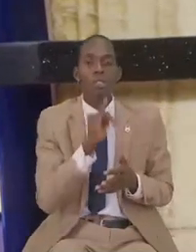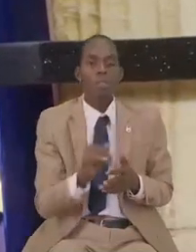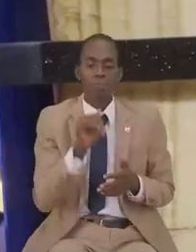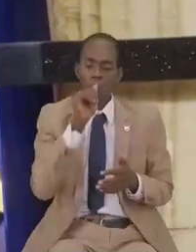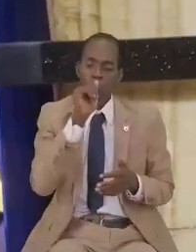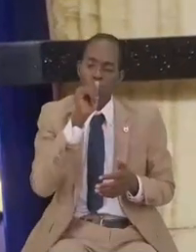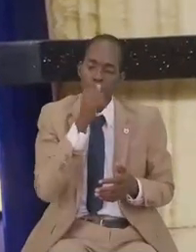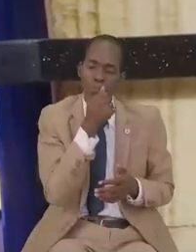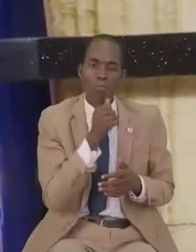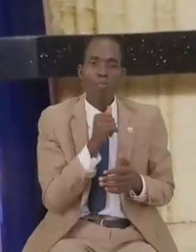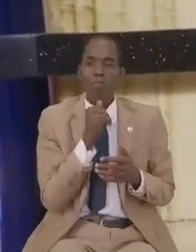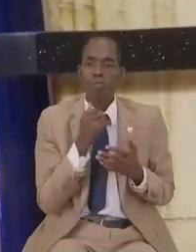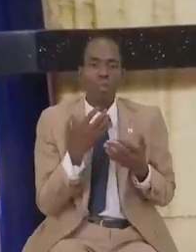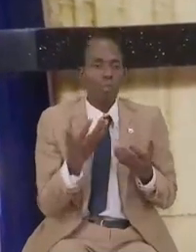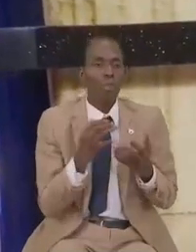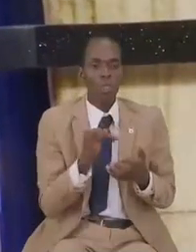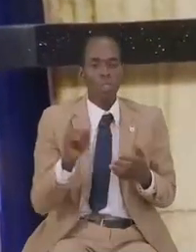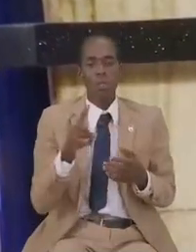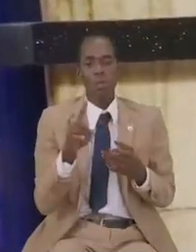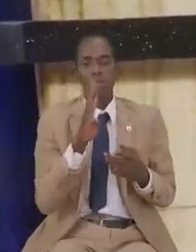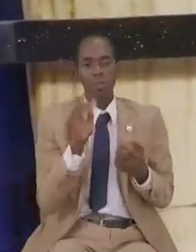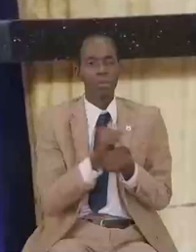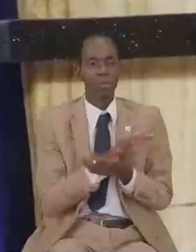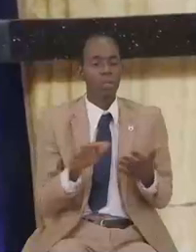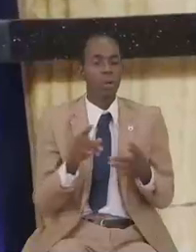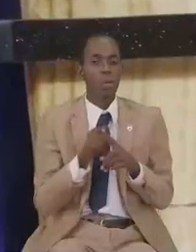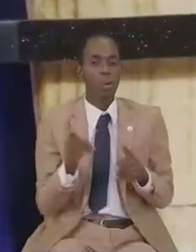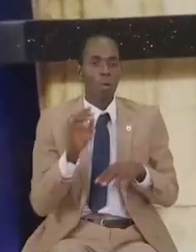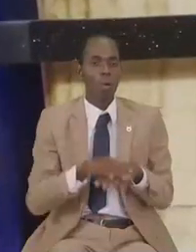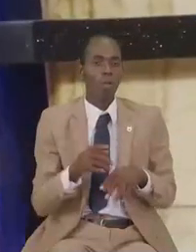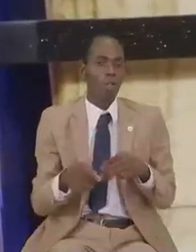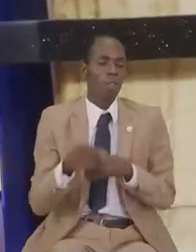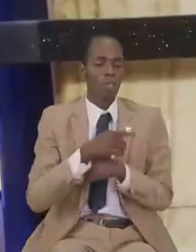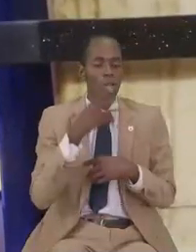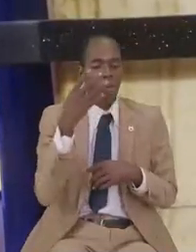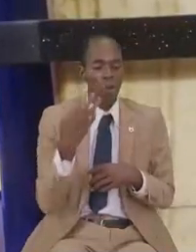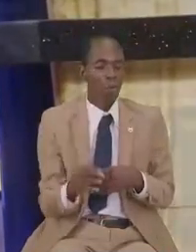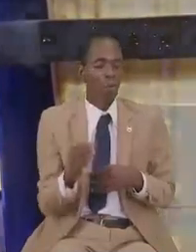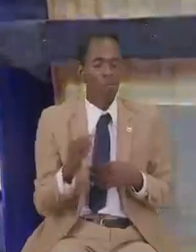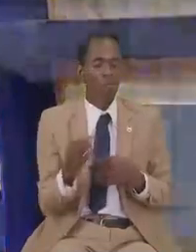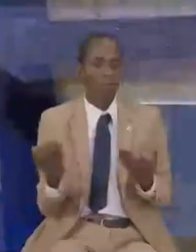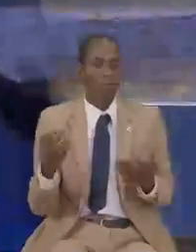voulant qu'aucun périsse. Mais le jour de jugement viendra. Voyons ceci.